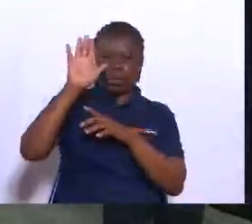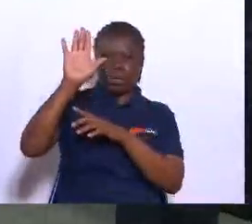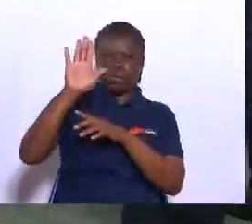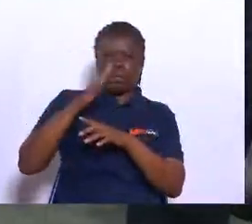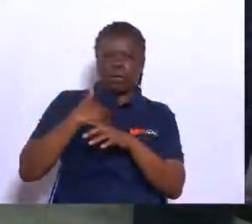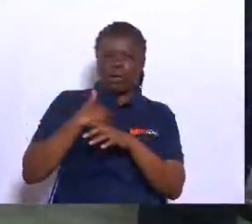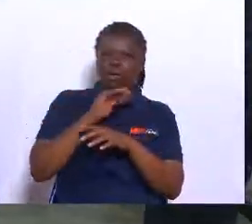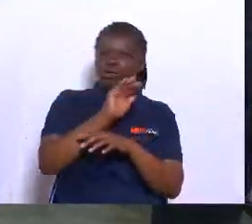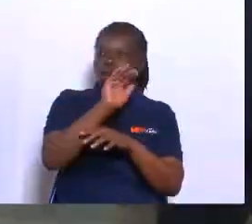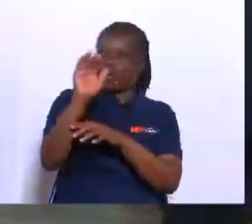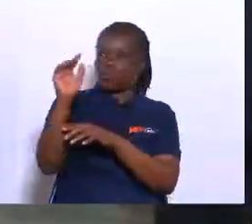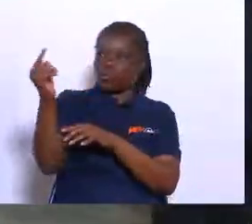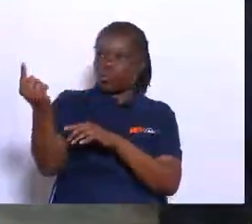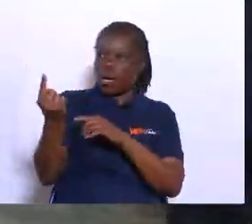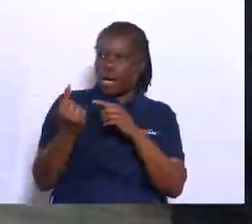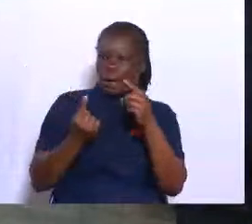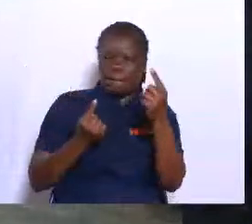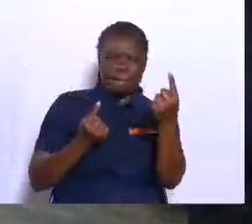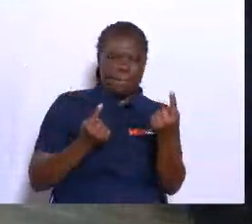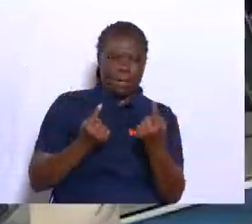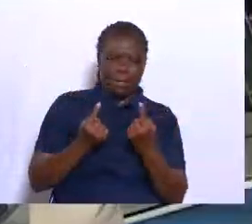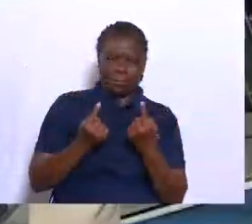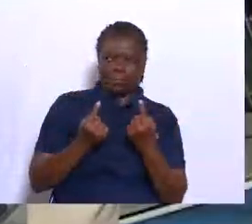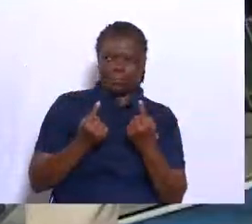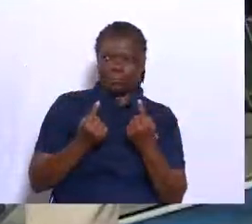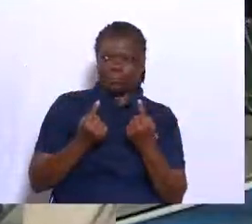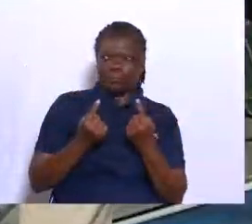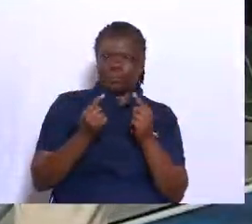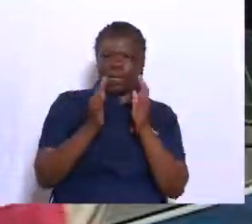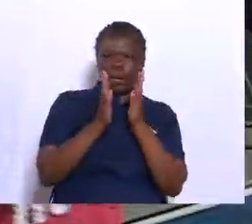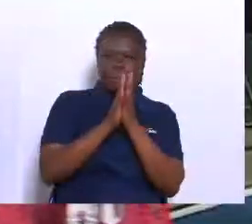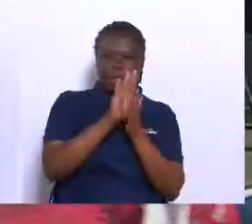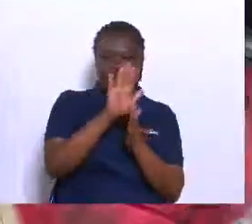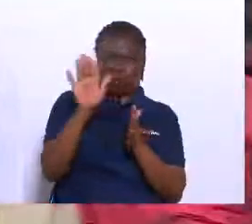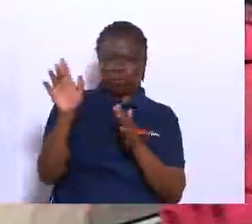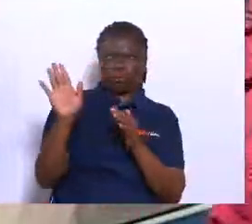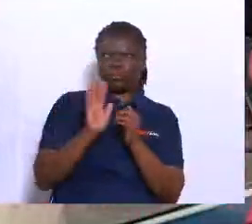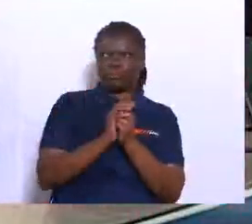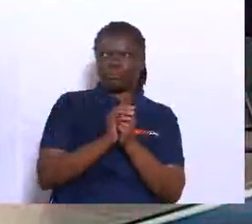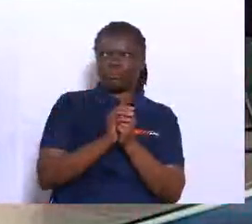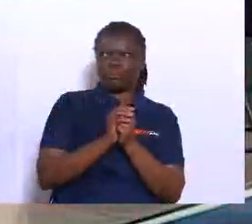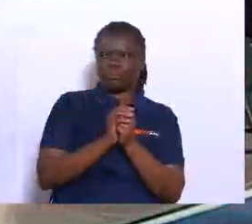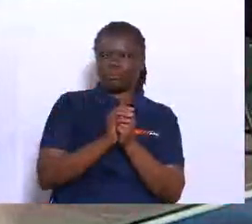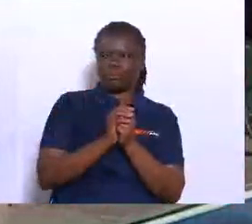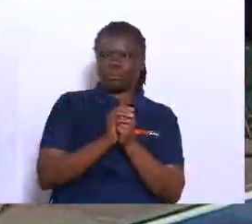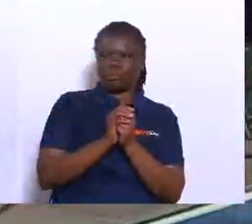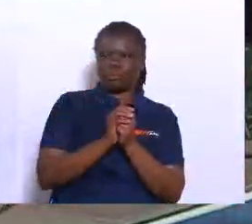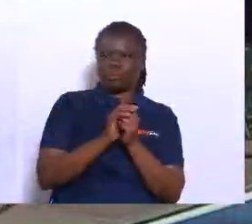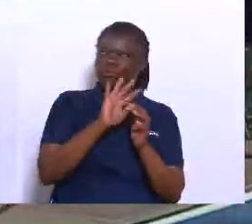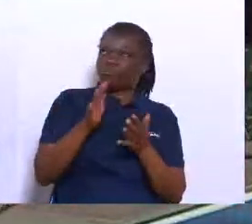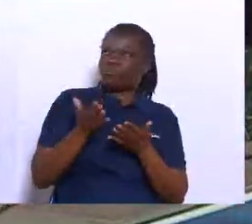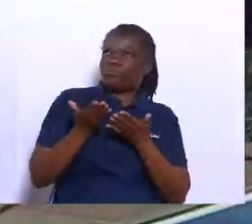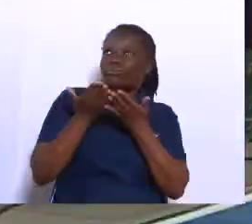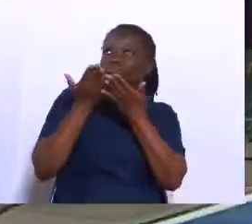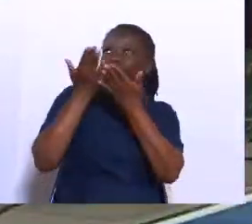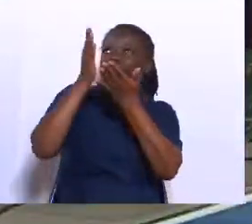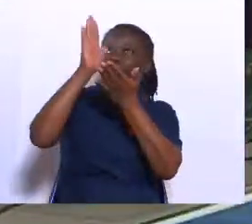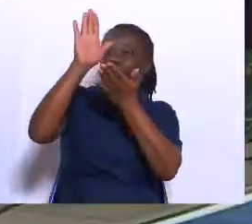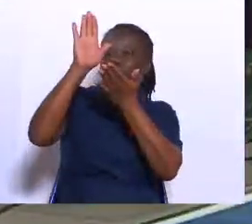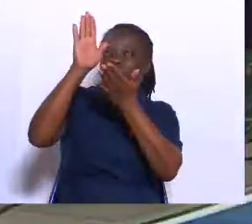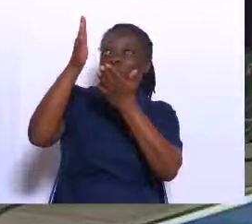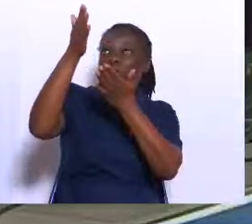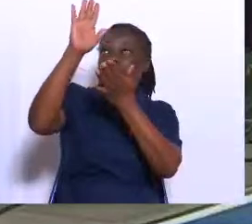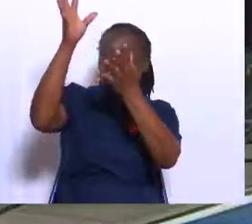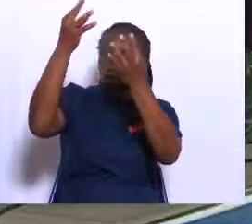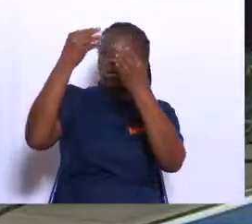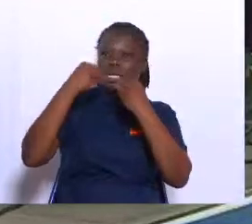Naomba uje hapa mbele. Nikufanyie maombi ya pekee. Ujitoe tena kwake Mwenyezi Mungu, akupe nguvu